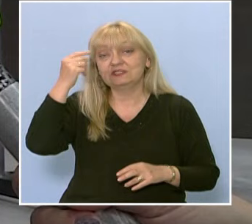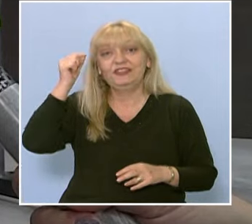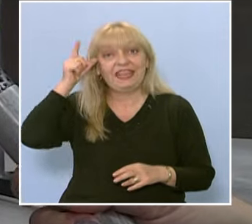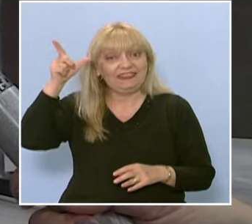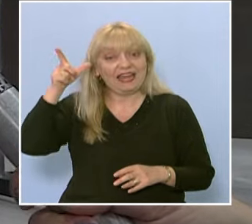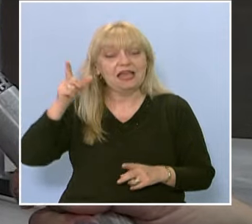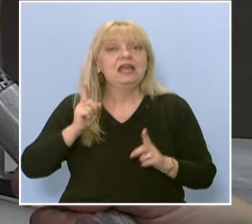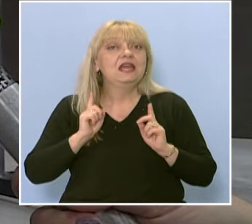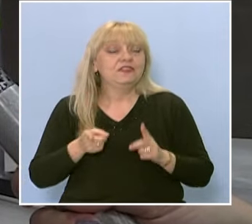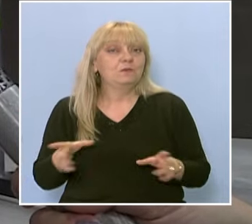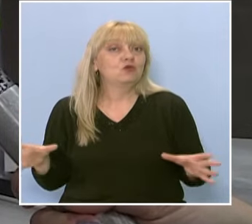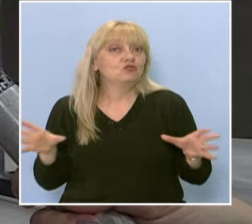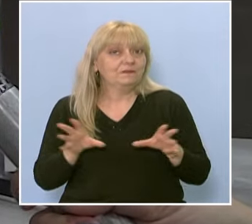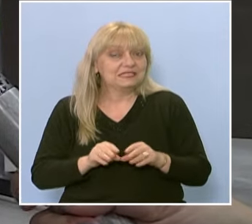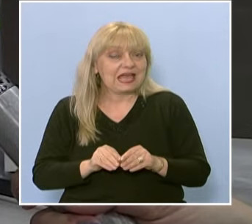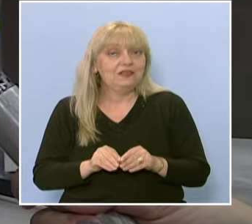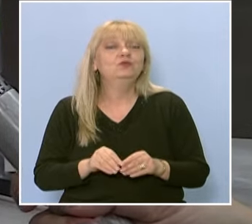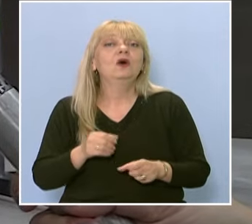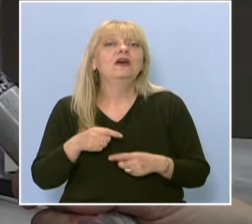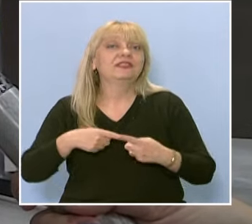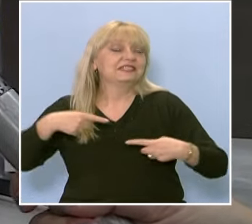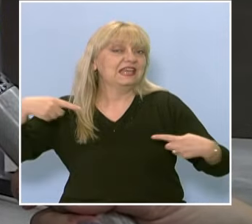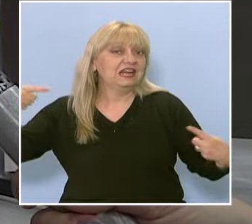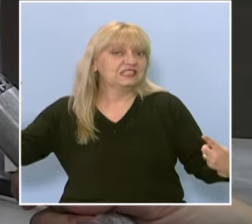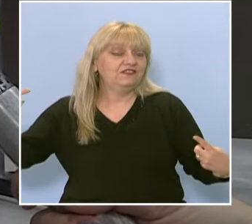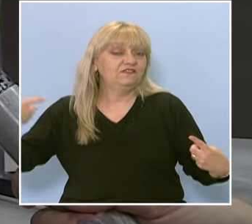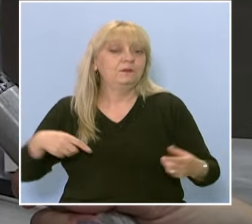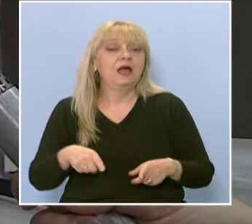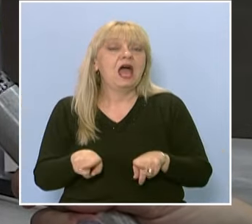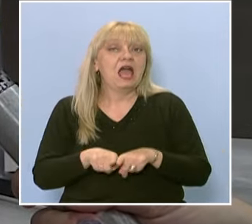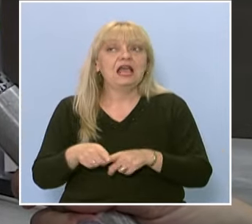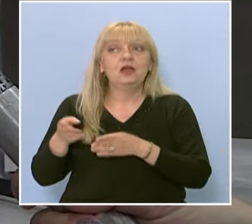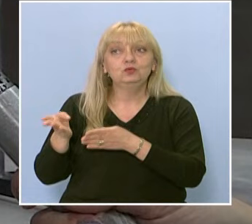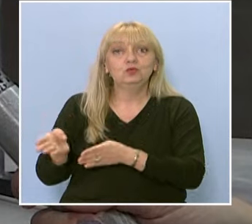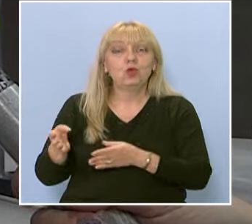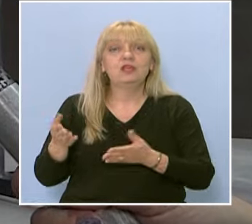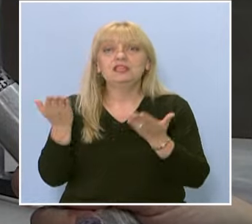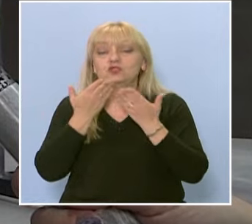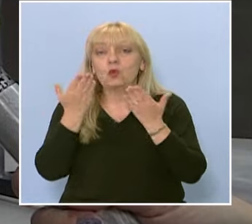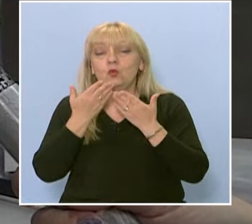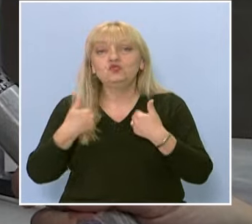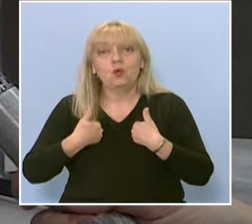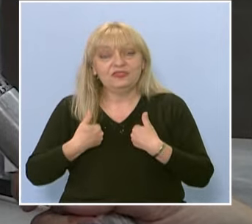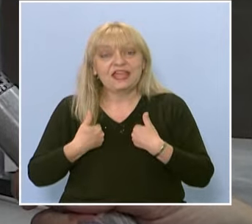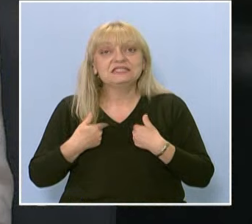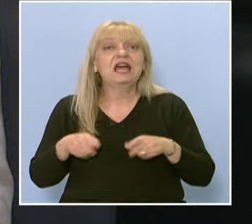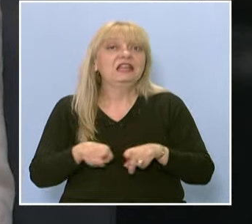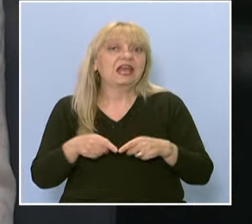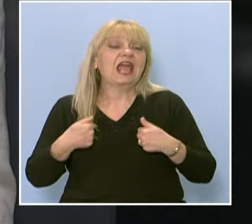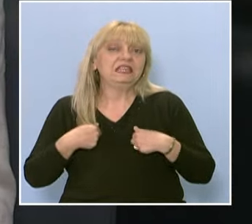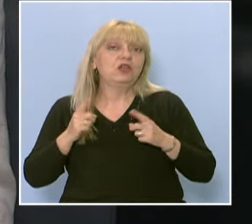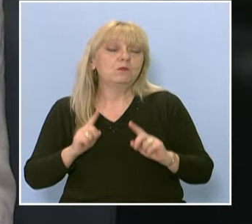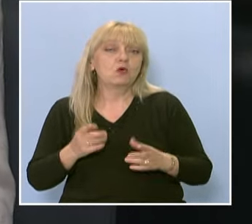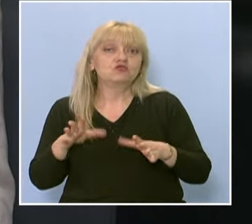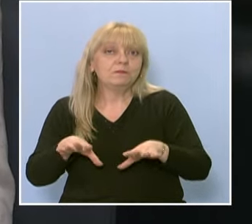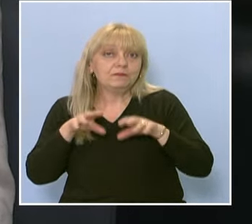можем съвместно да се развиваме едни други. Както той се учи от нас, така и ние можем да научим много от него. Все още